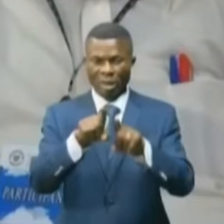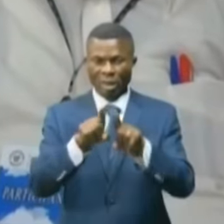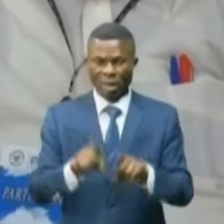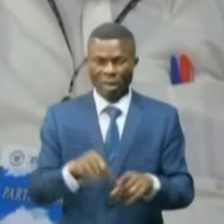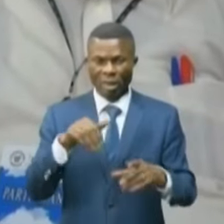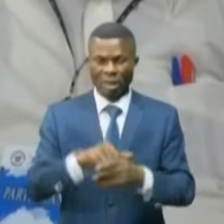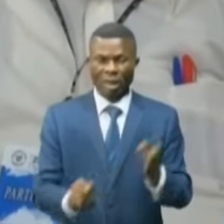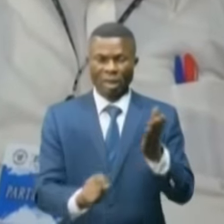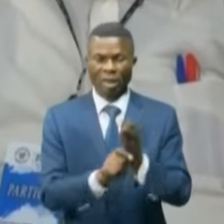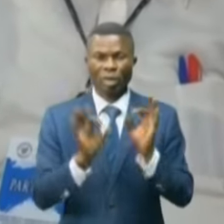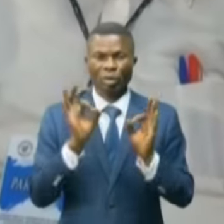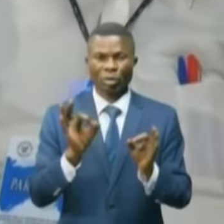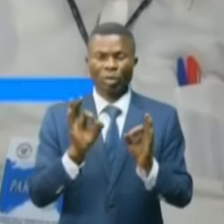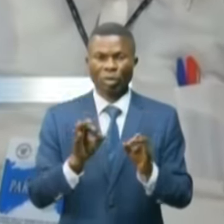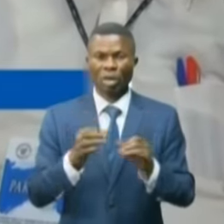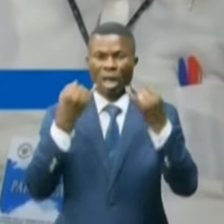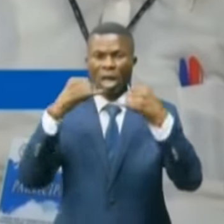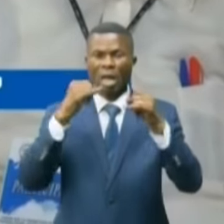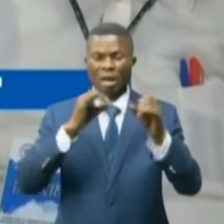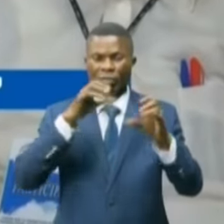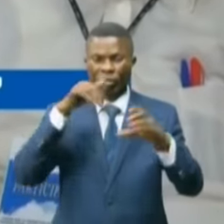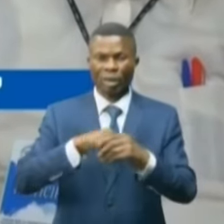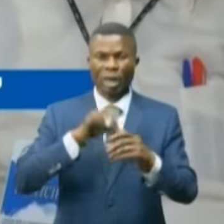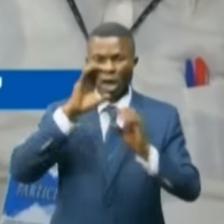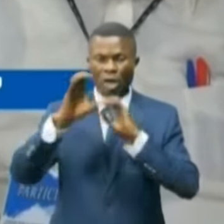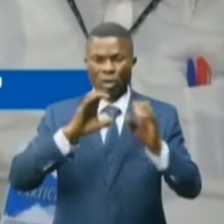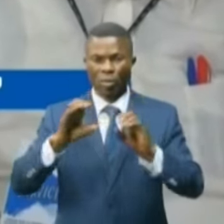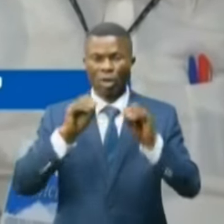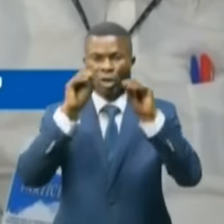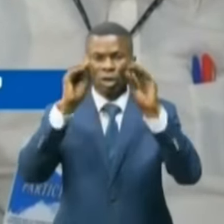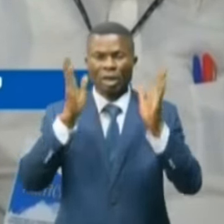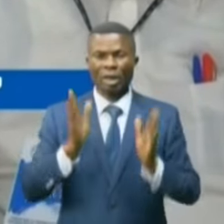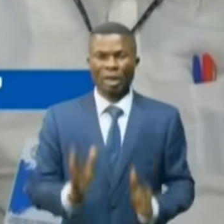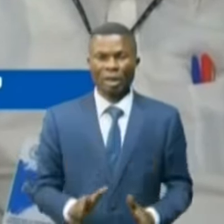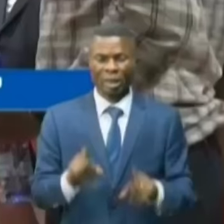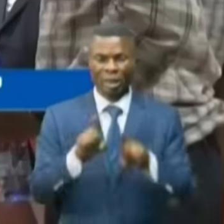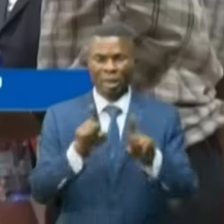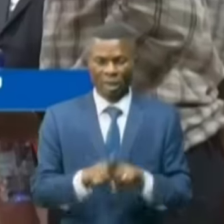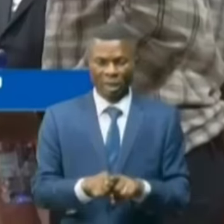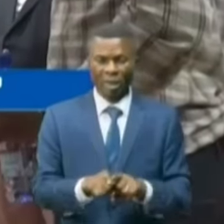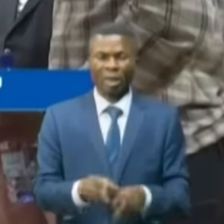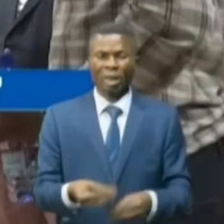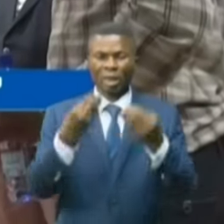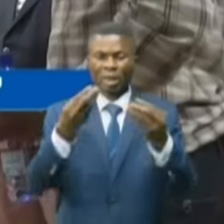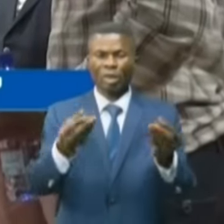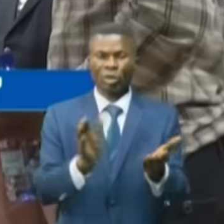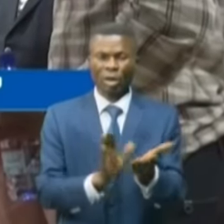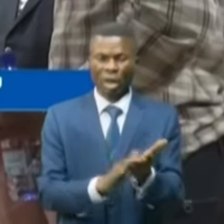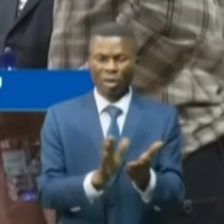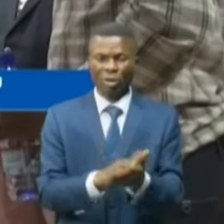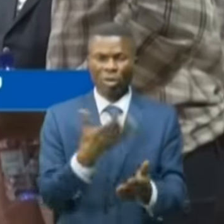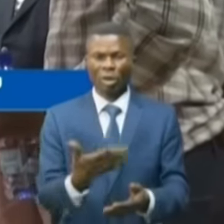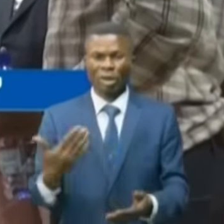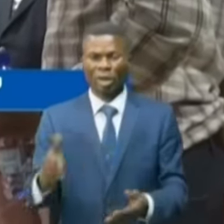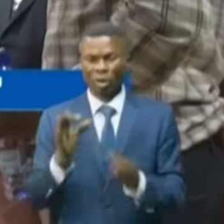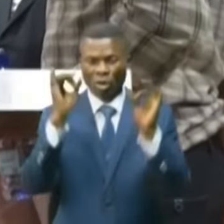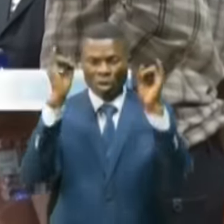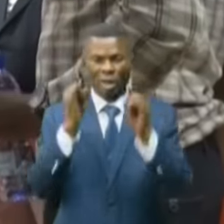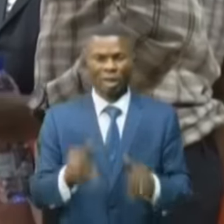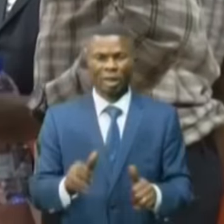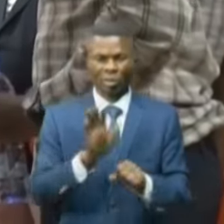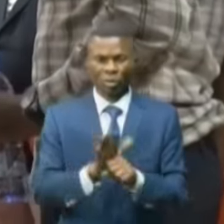la nouvelle technologie de l'information et de la communication des enseignants et équiper les écoles avec des outils numériques.